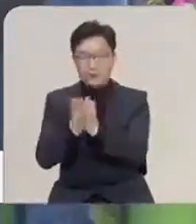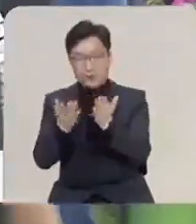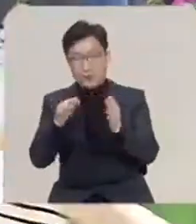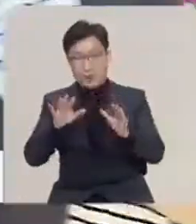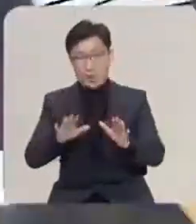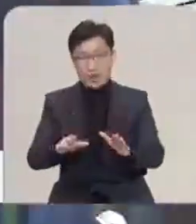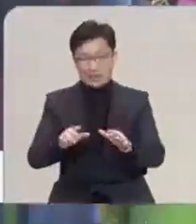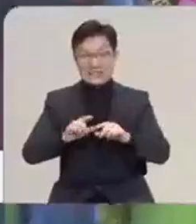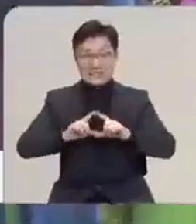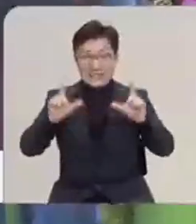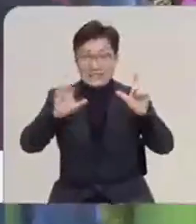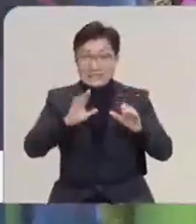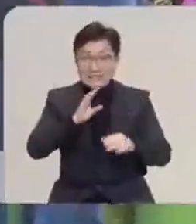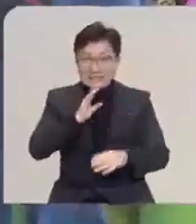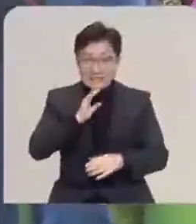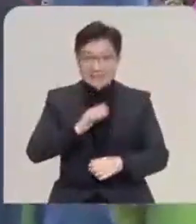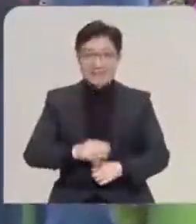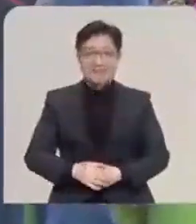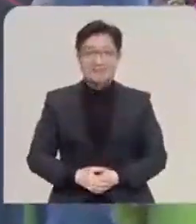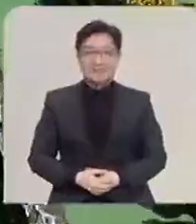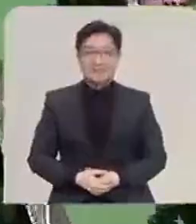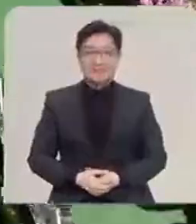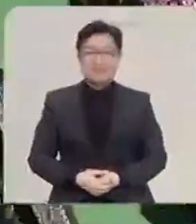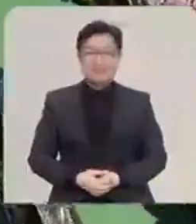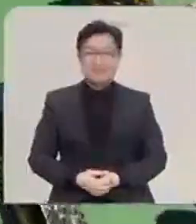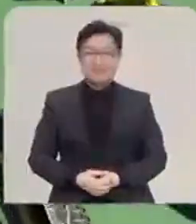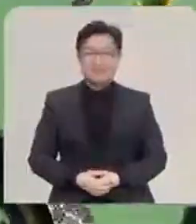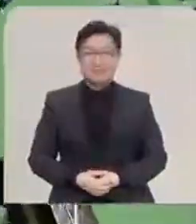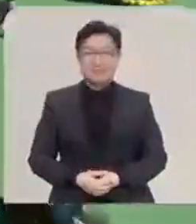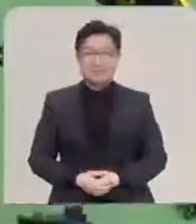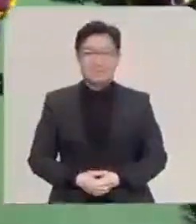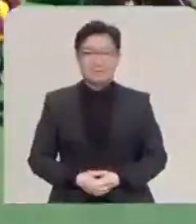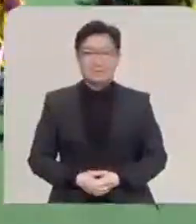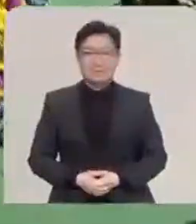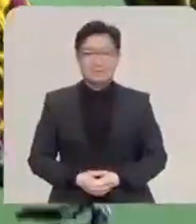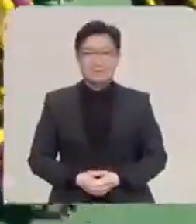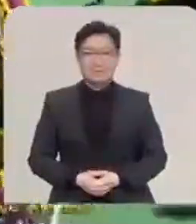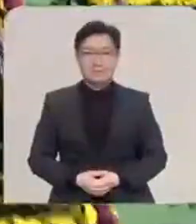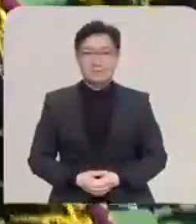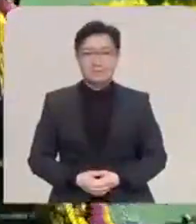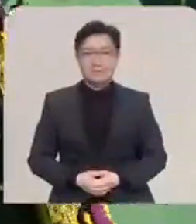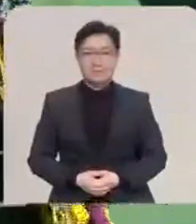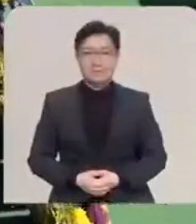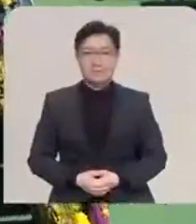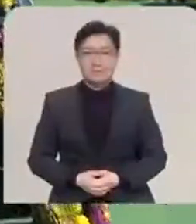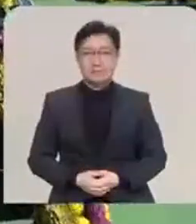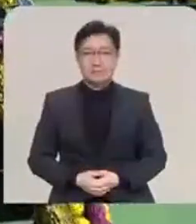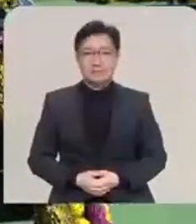깊어지는 가을을 더 풍성하게 만든 하루였습니다. KBS 뉴스 조경모입니다.